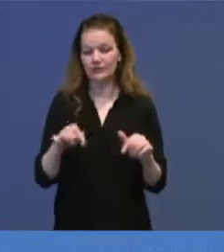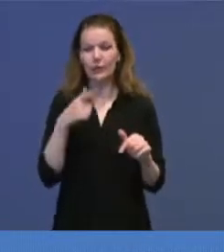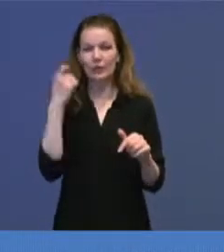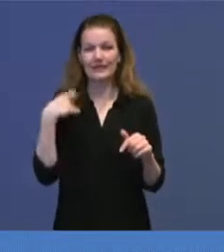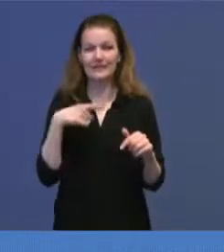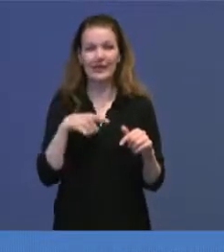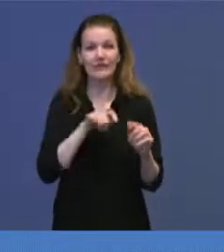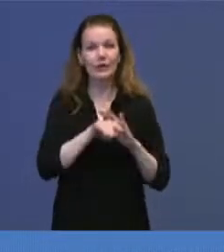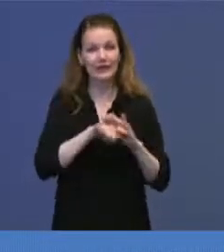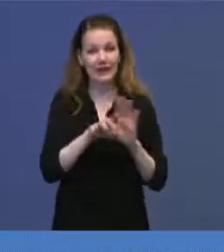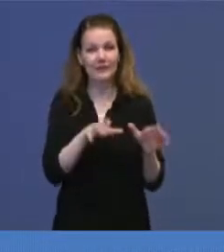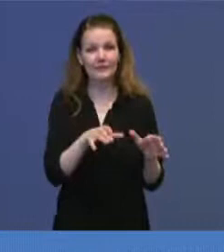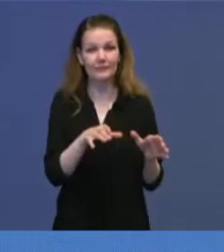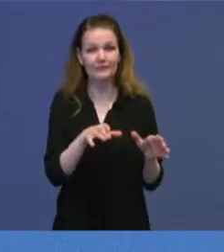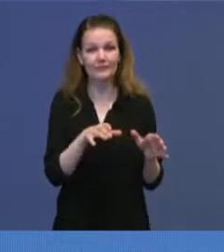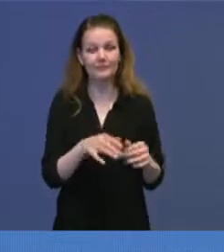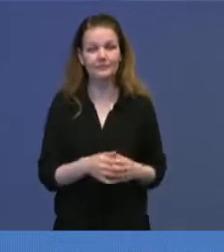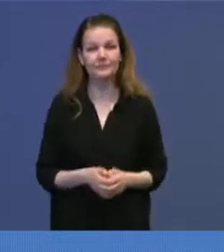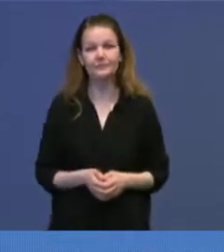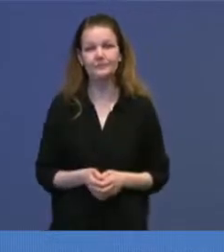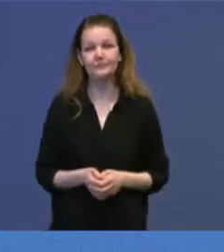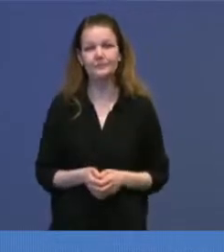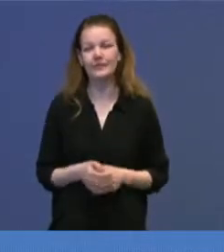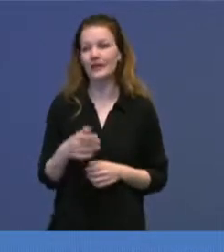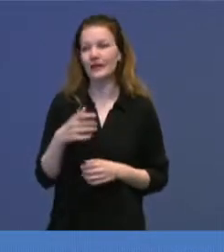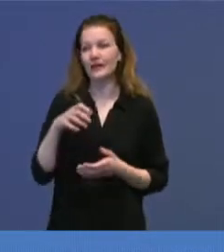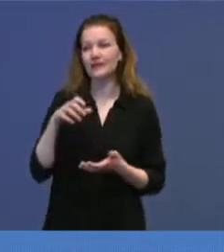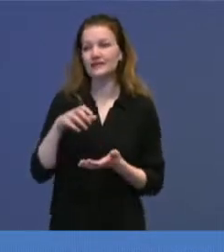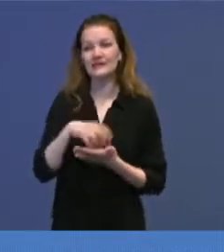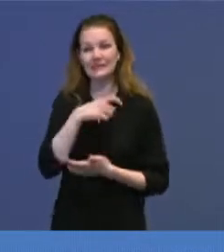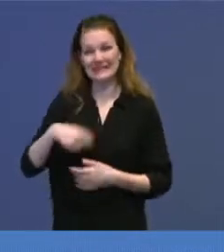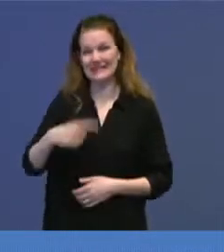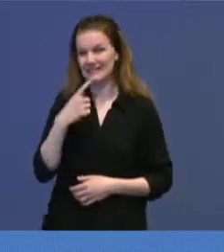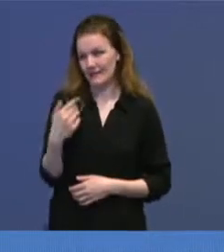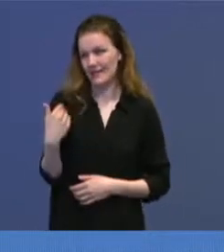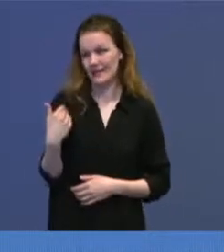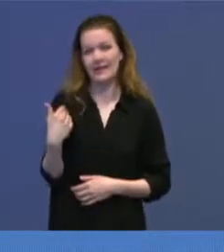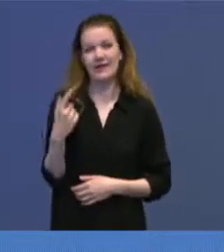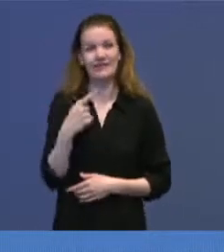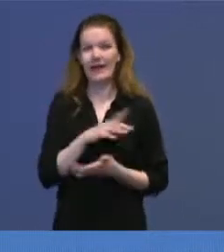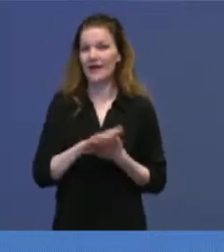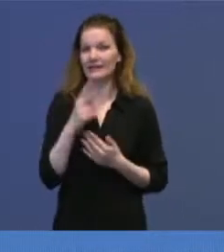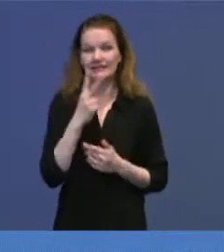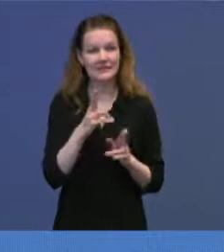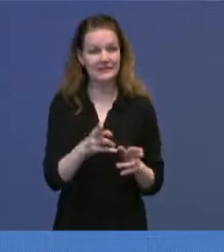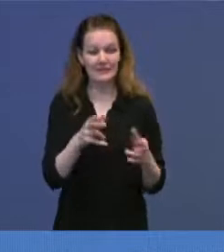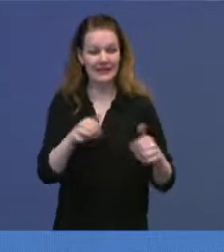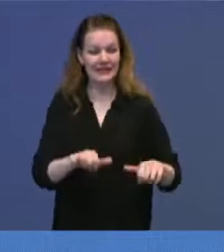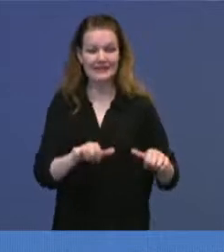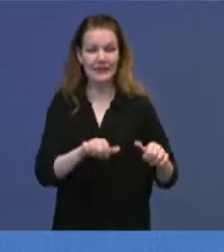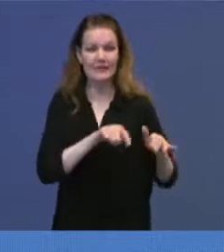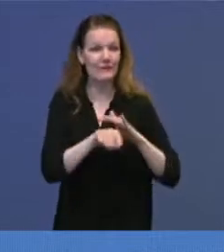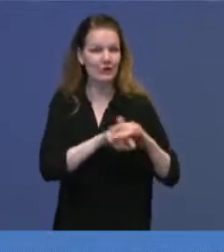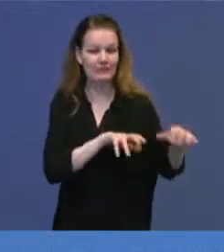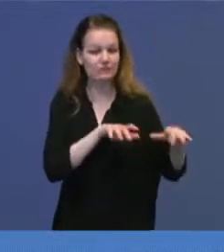ukrainske flyktninger. Som statsministeren var inne på, så har vi aldri sett en krise, flyktningkrise, vokse så raskt